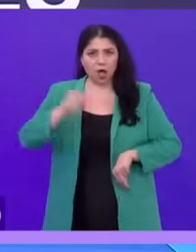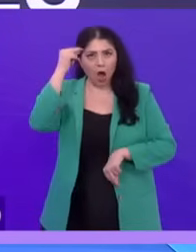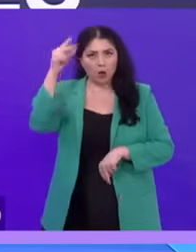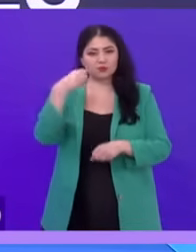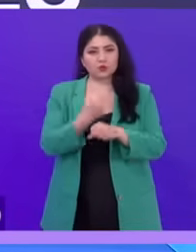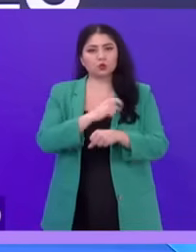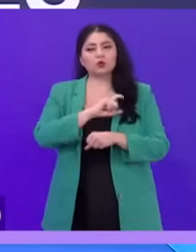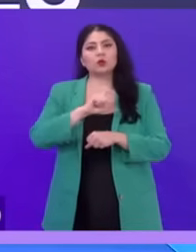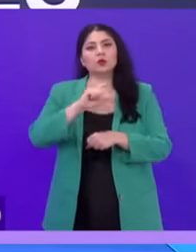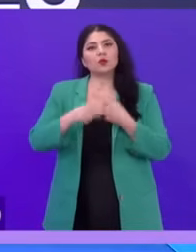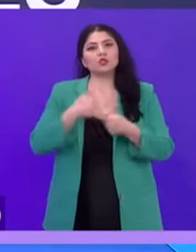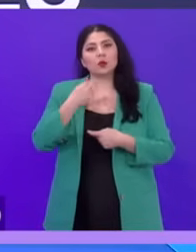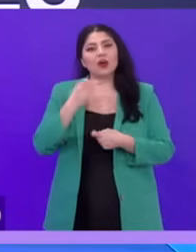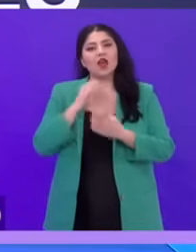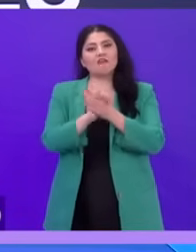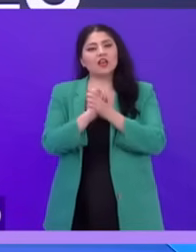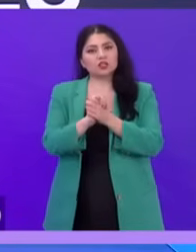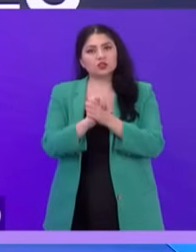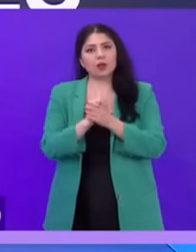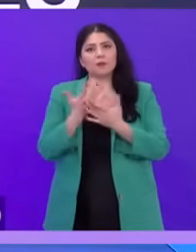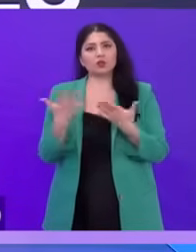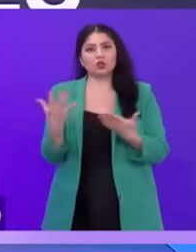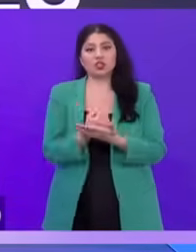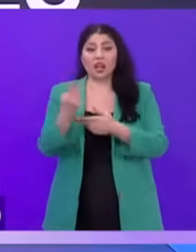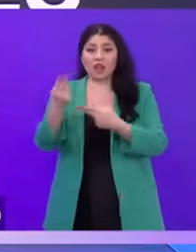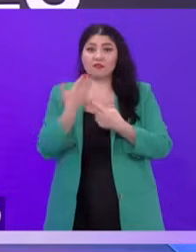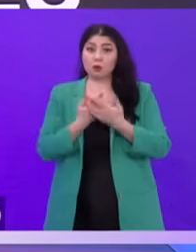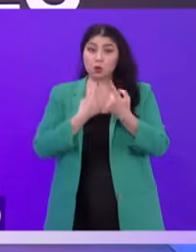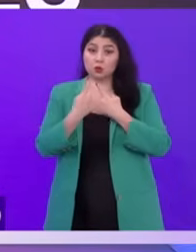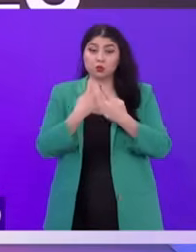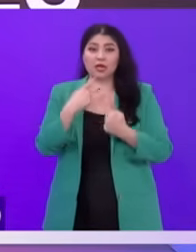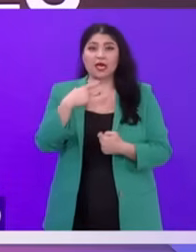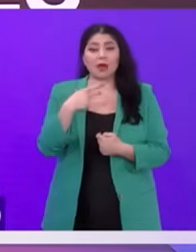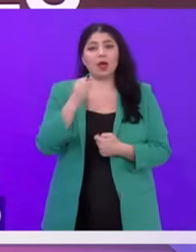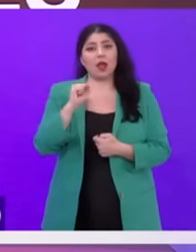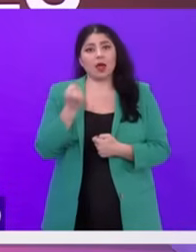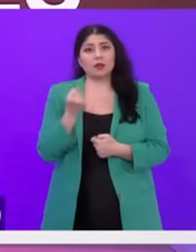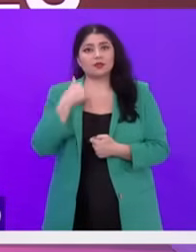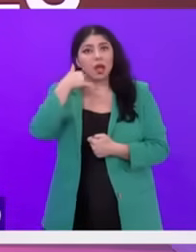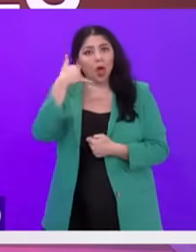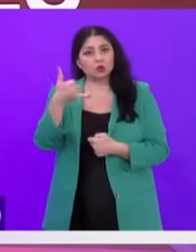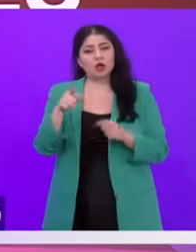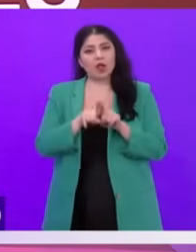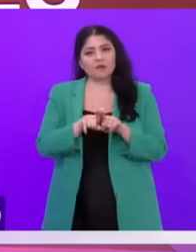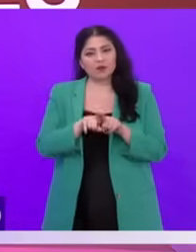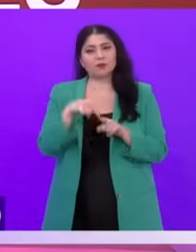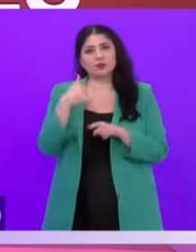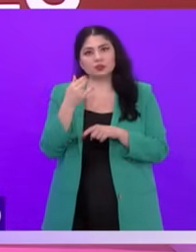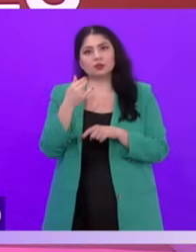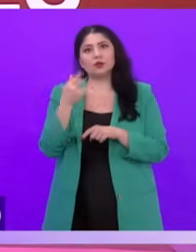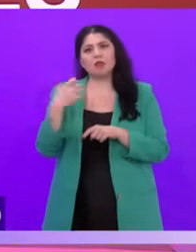Joe Biden l-a felicitat pe Republican pentru victorie și l-a invitat și la o discuție. Kamala Harris l-a sunat și ea